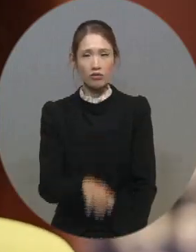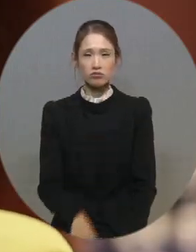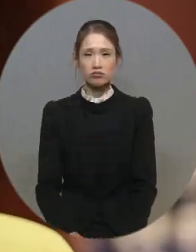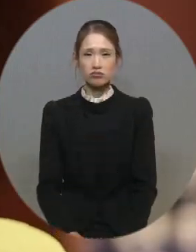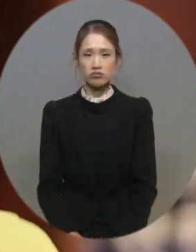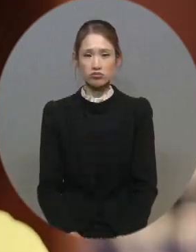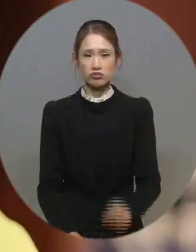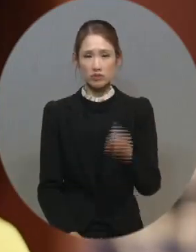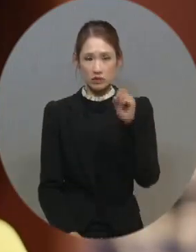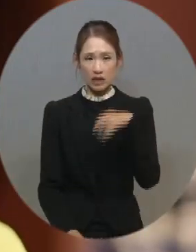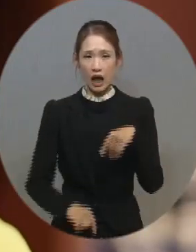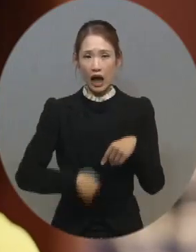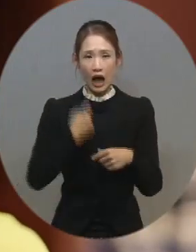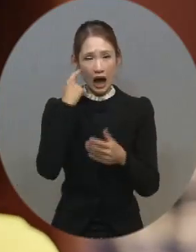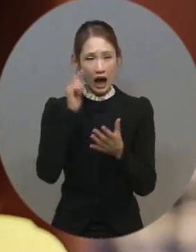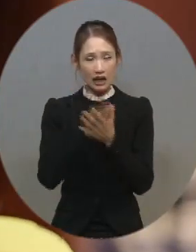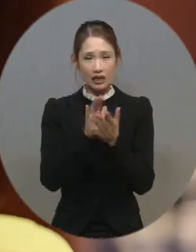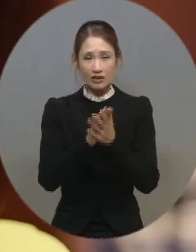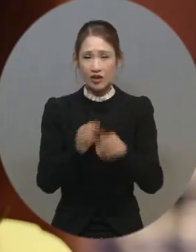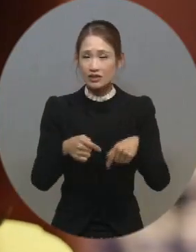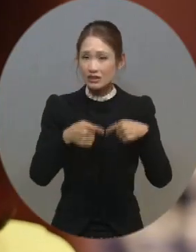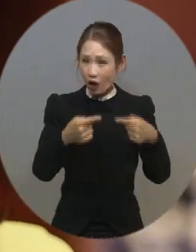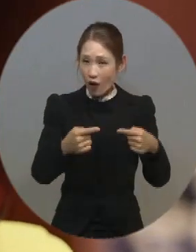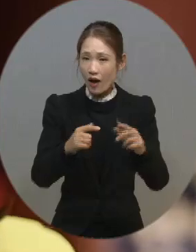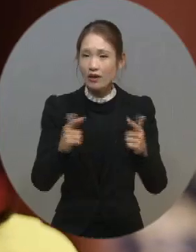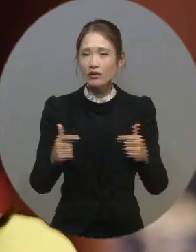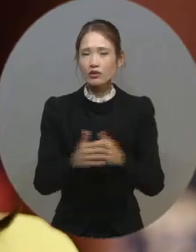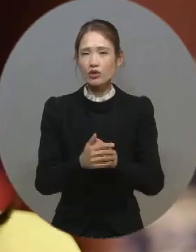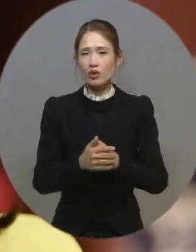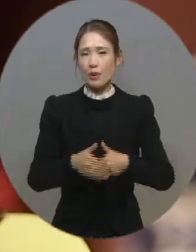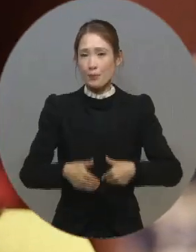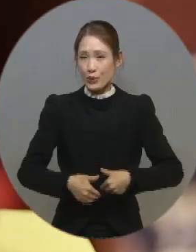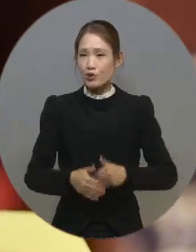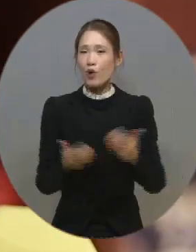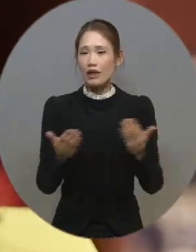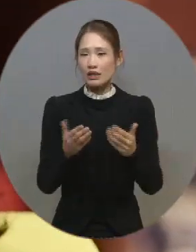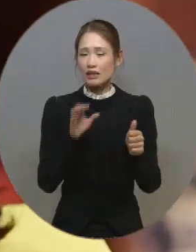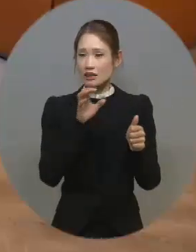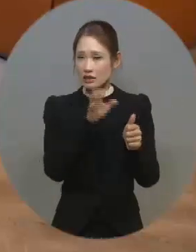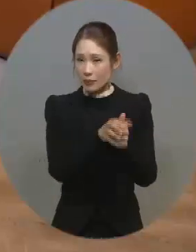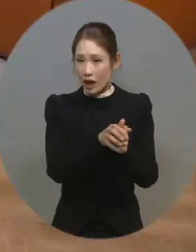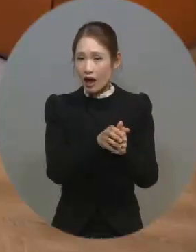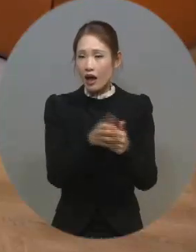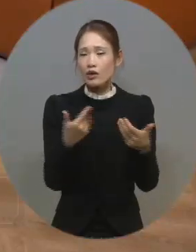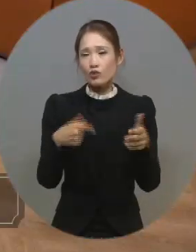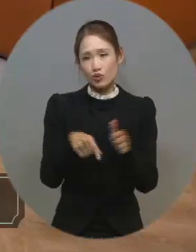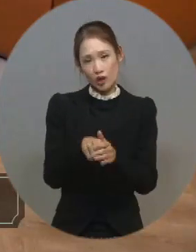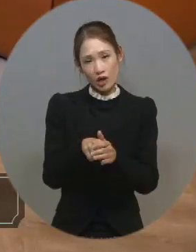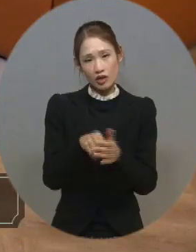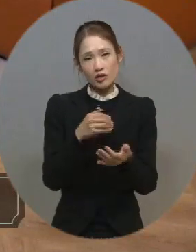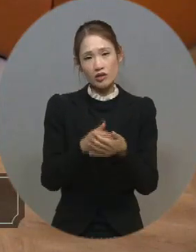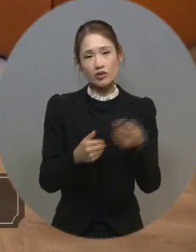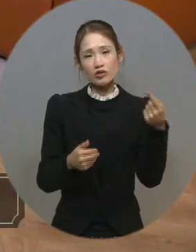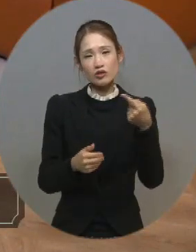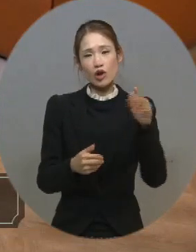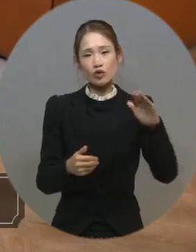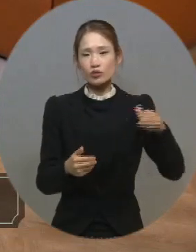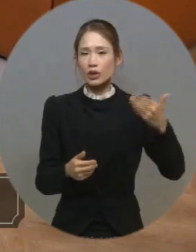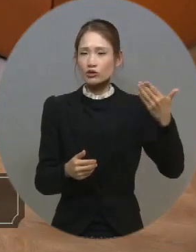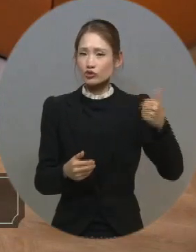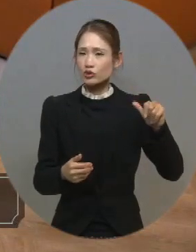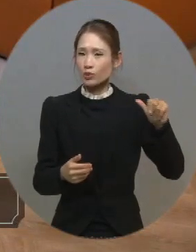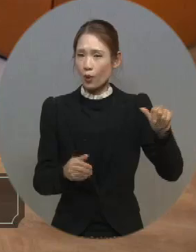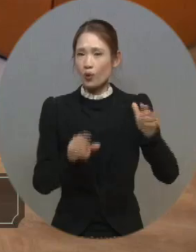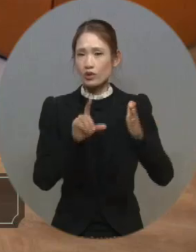그냥 자의적으로 들어가신 게 아니고 북한이 필요한 일을 해주러 들어가셨던 거죠, 맨 처음에는. 1995년도에